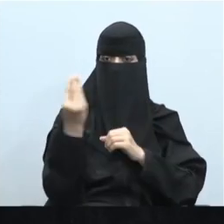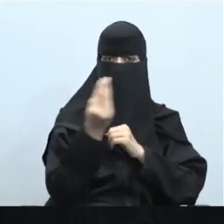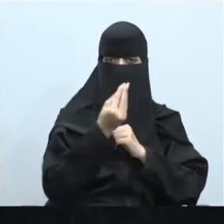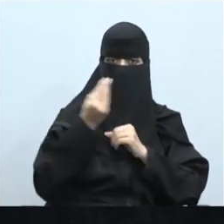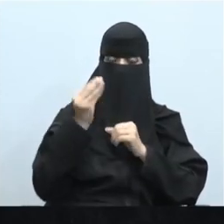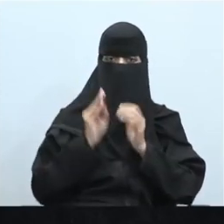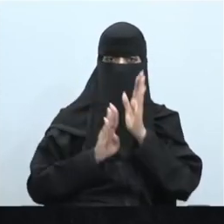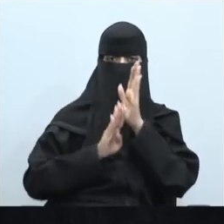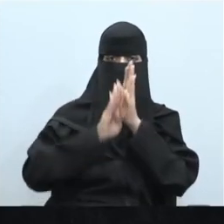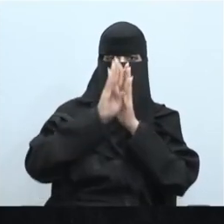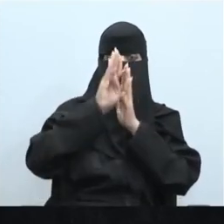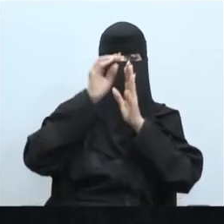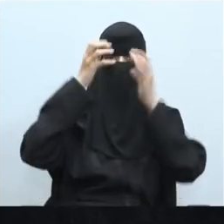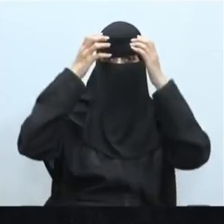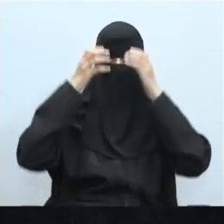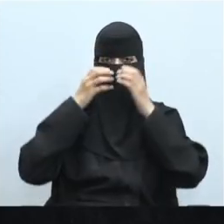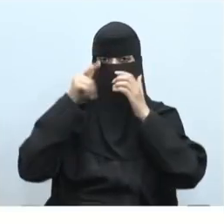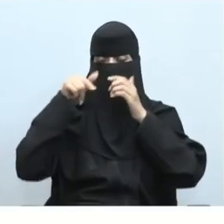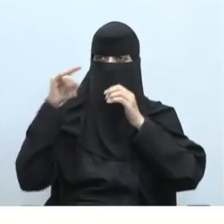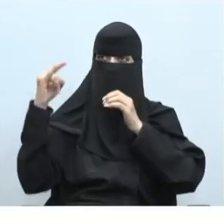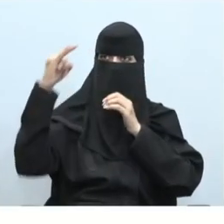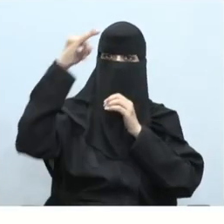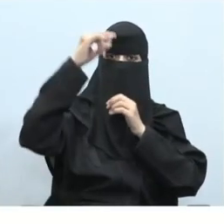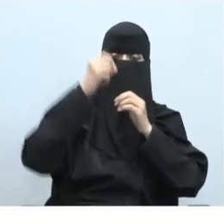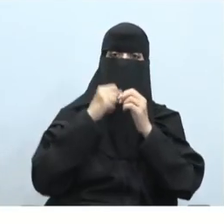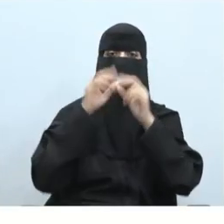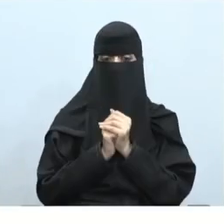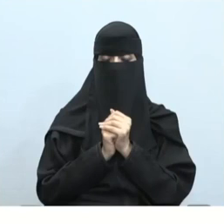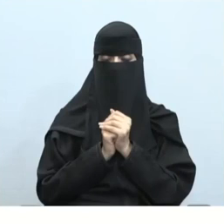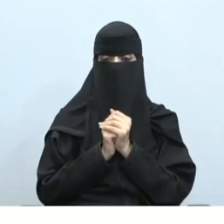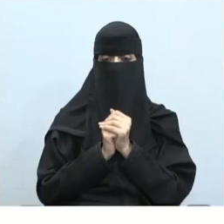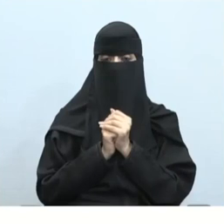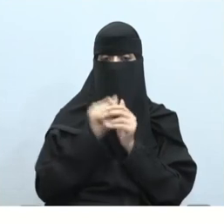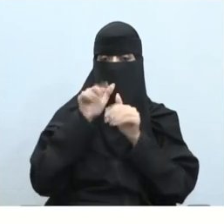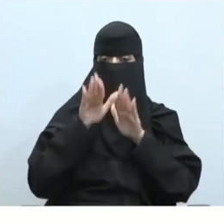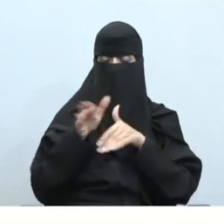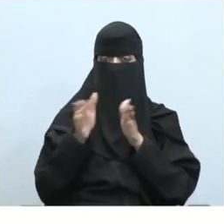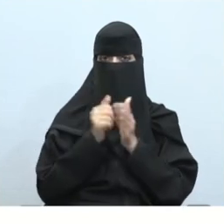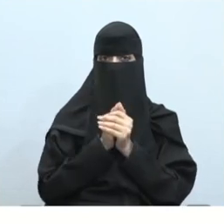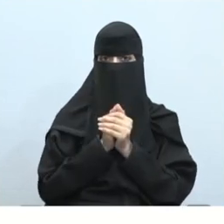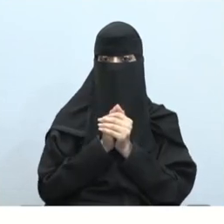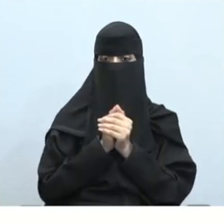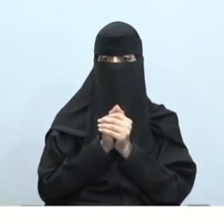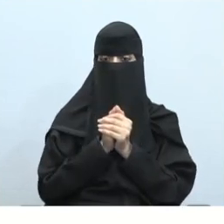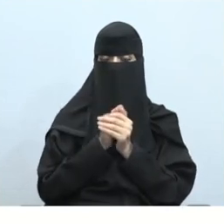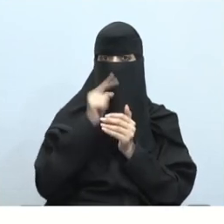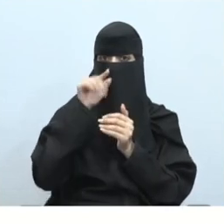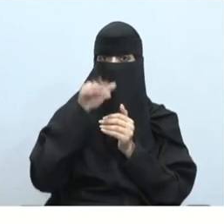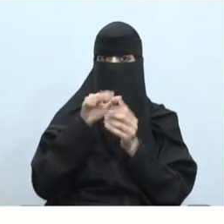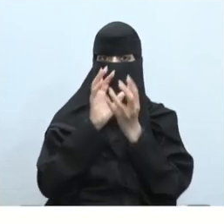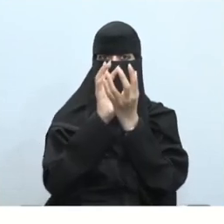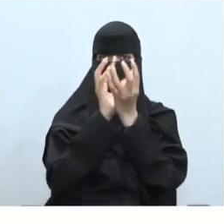الفضائيه والطائرات وغيرها وايضا والاقمار الصناعيه ايضا ابناء وبناء الطلاب الارض